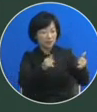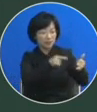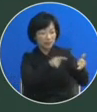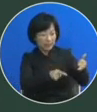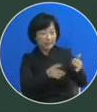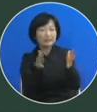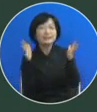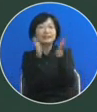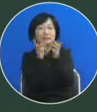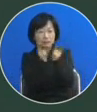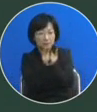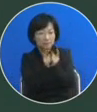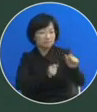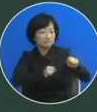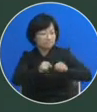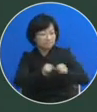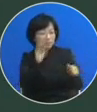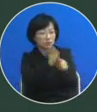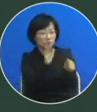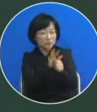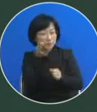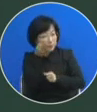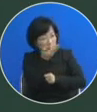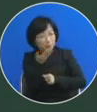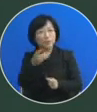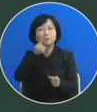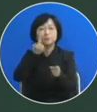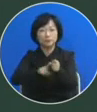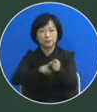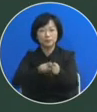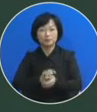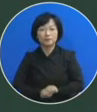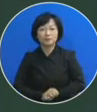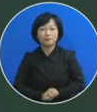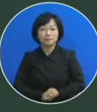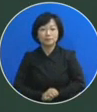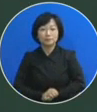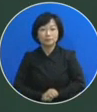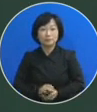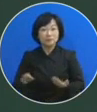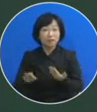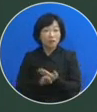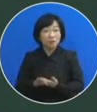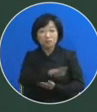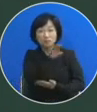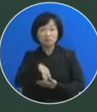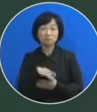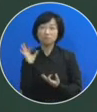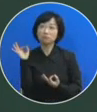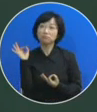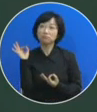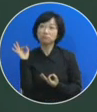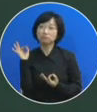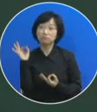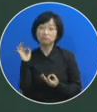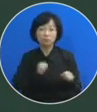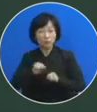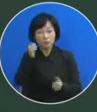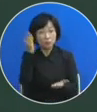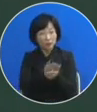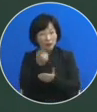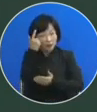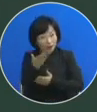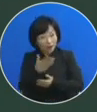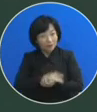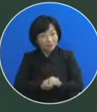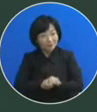것입니다. The fact that God directly does His work for His people. 그럼 우리 아무것도 할 거 없냐? That is there nothing for us to do? 그거는 내일